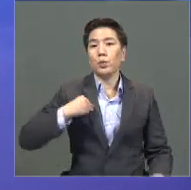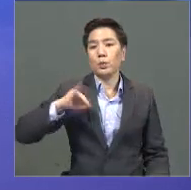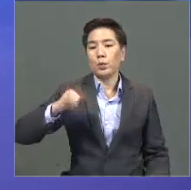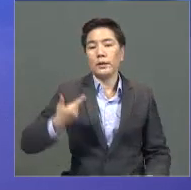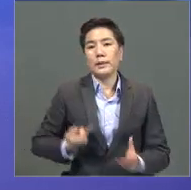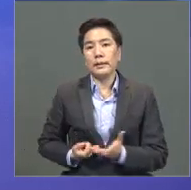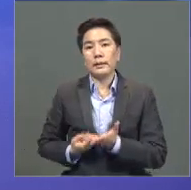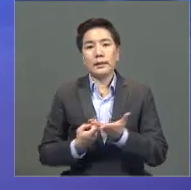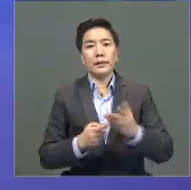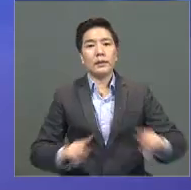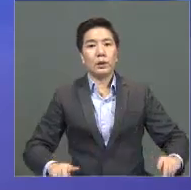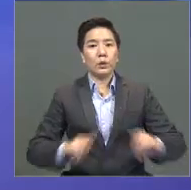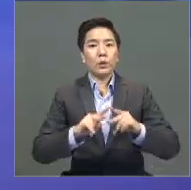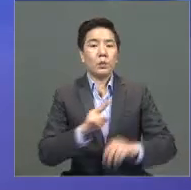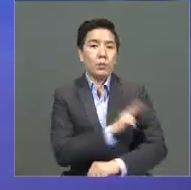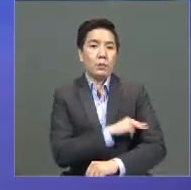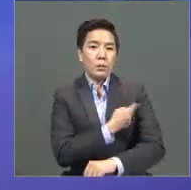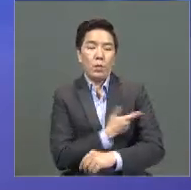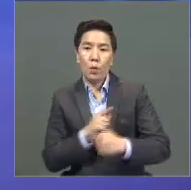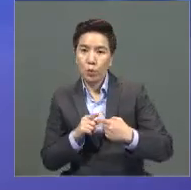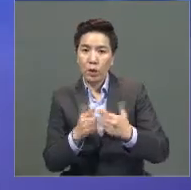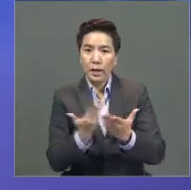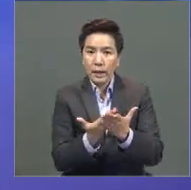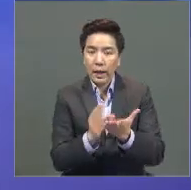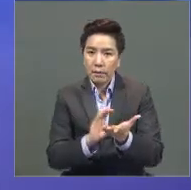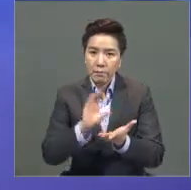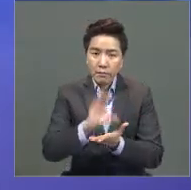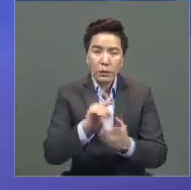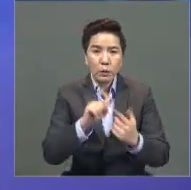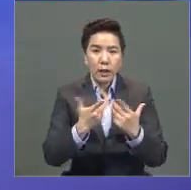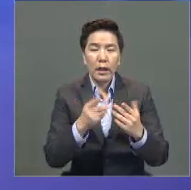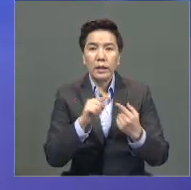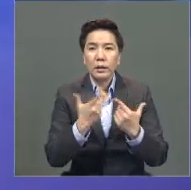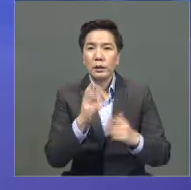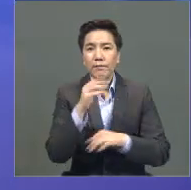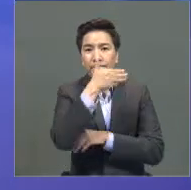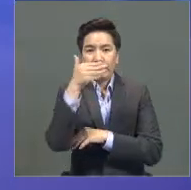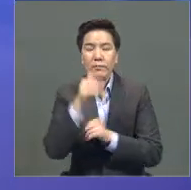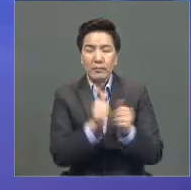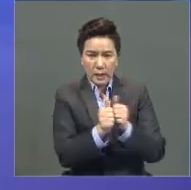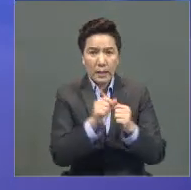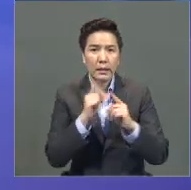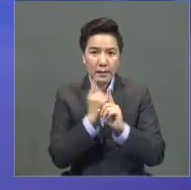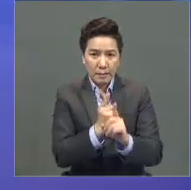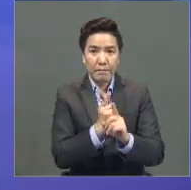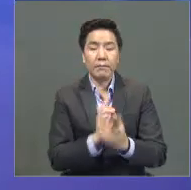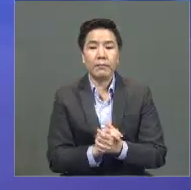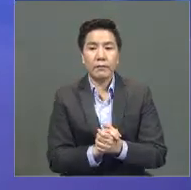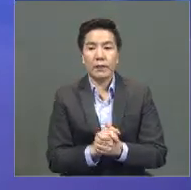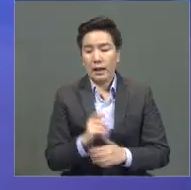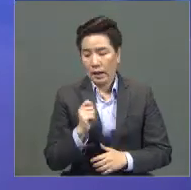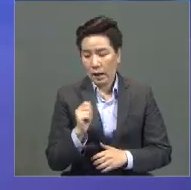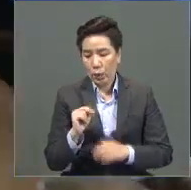นั้นเสนอให้กระทรวงสาธารณสุขนั้นเข้าร่วมต่อราคาวัคซีนครบสิบเก้าในระดับนานาชาติด้วยมี